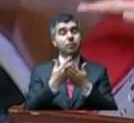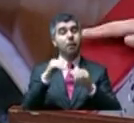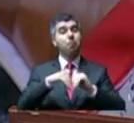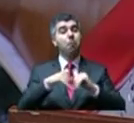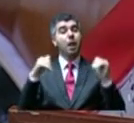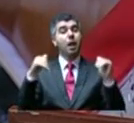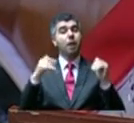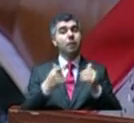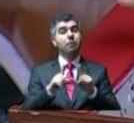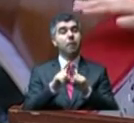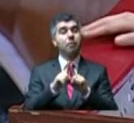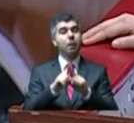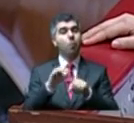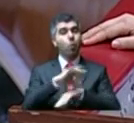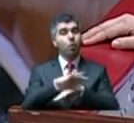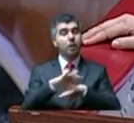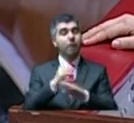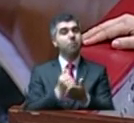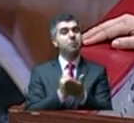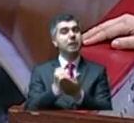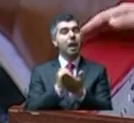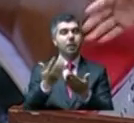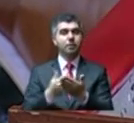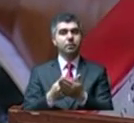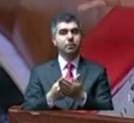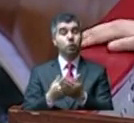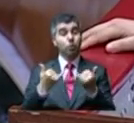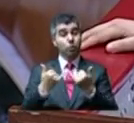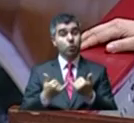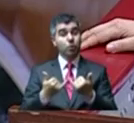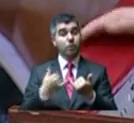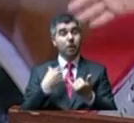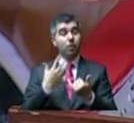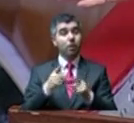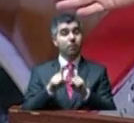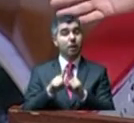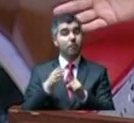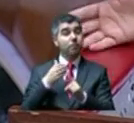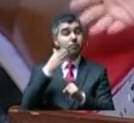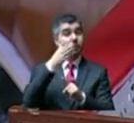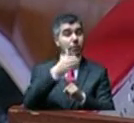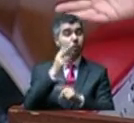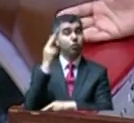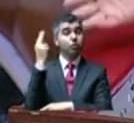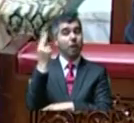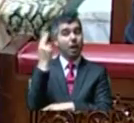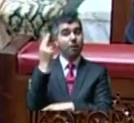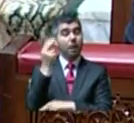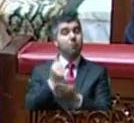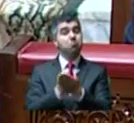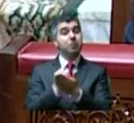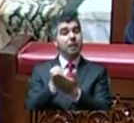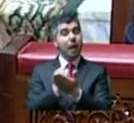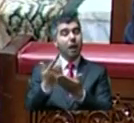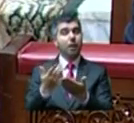أن التوظيف هو بالمباريات واليوم الولوج إلى التدريس في الجامعات هو غير مستثنى يعني هناك مباريات تنظم